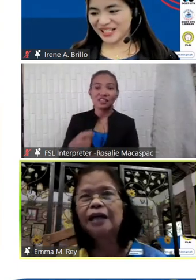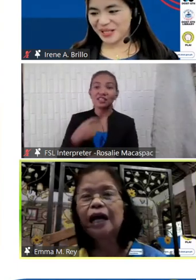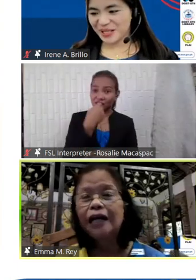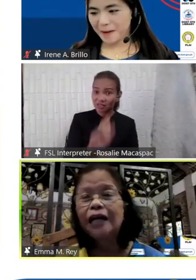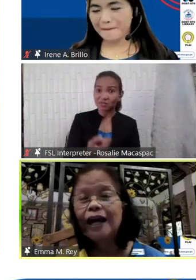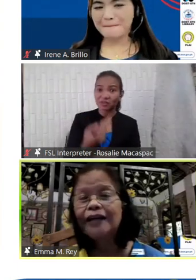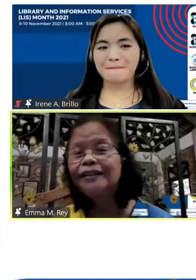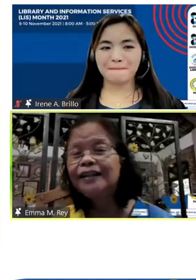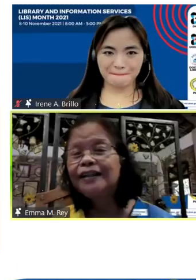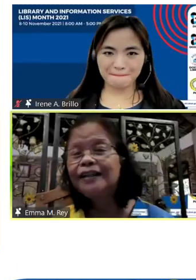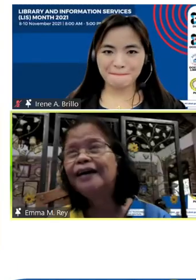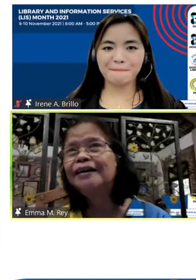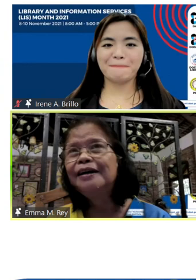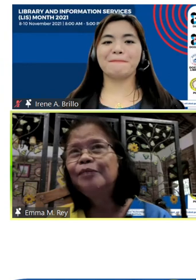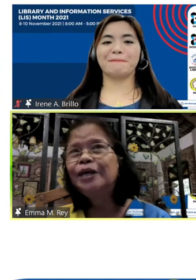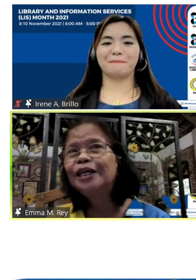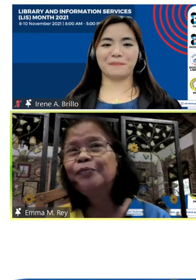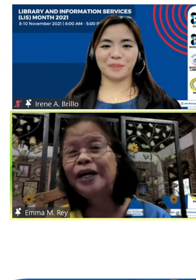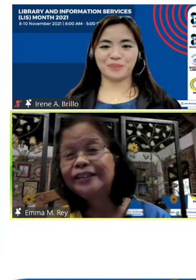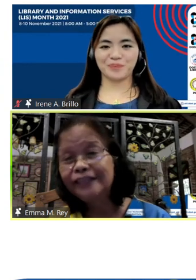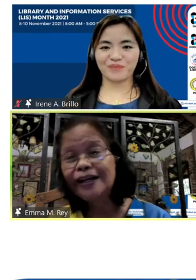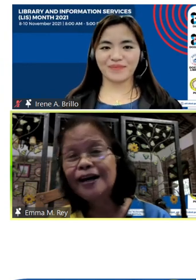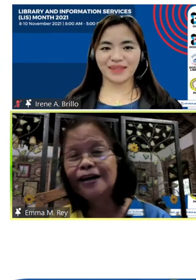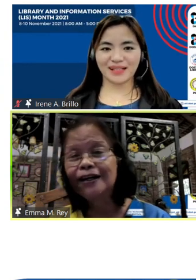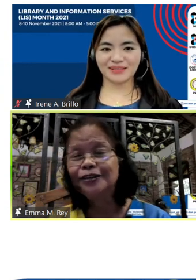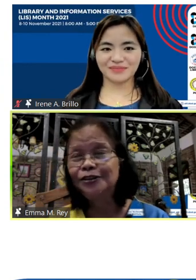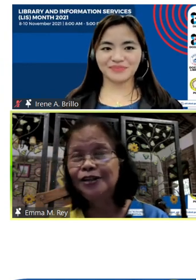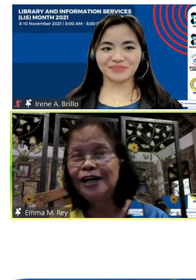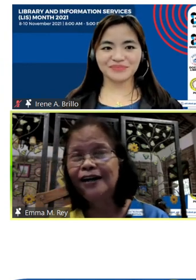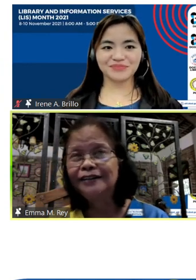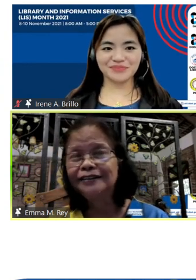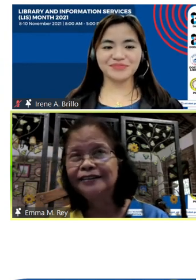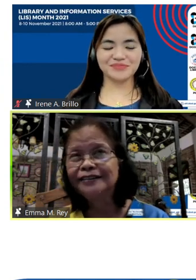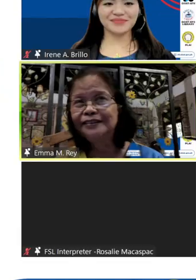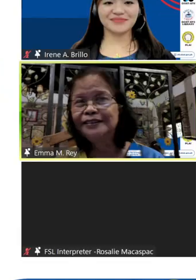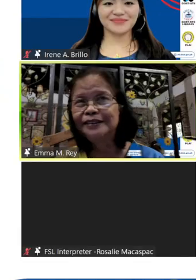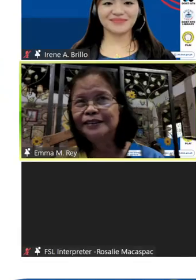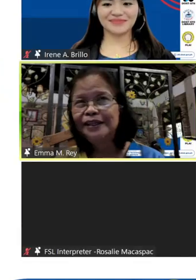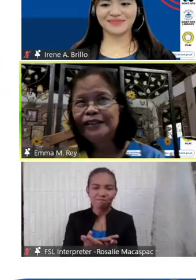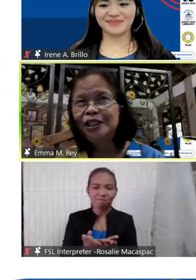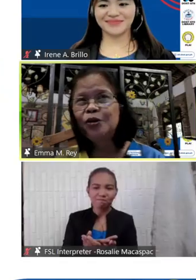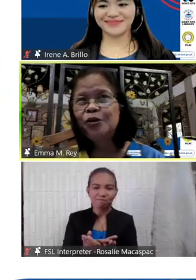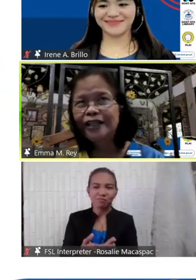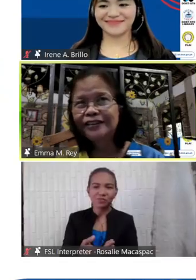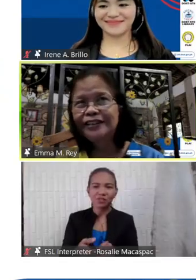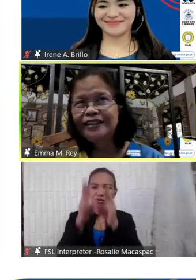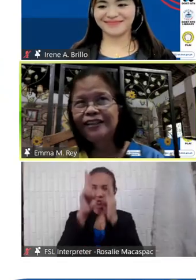isang karangalan na maging partner ang